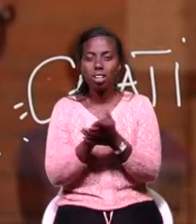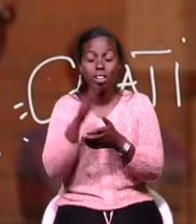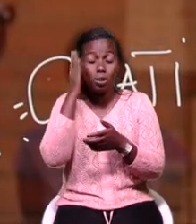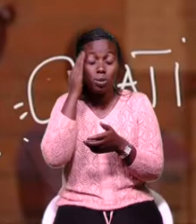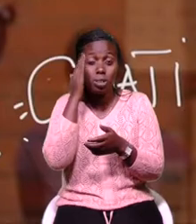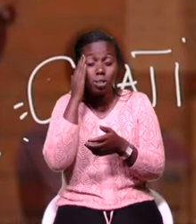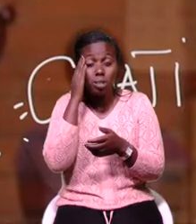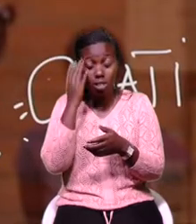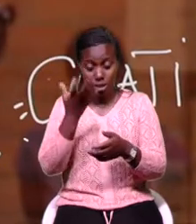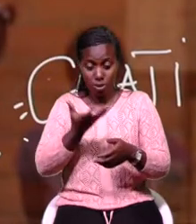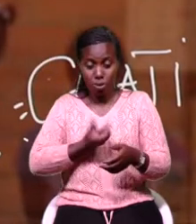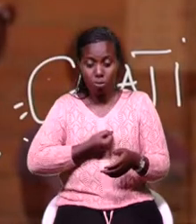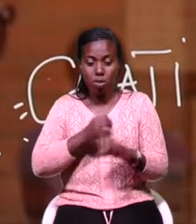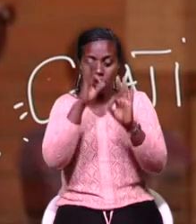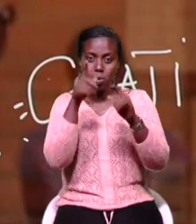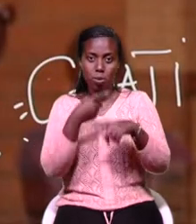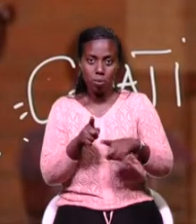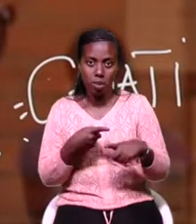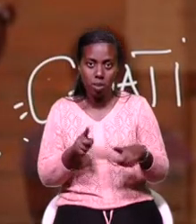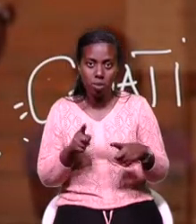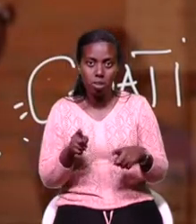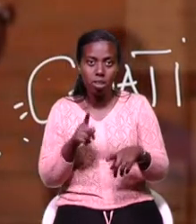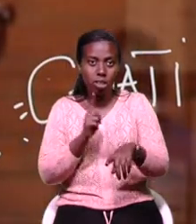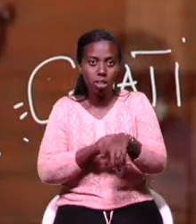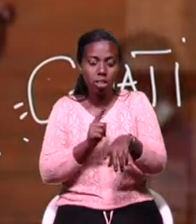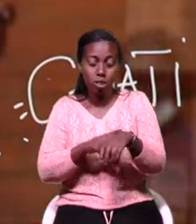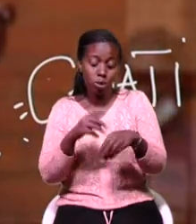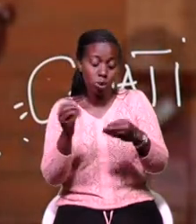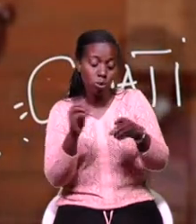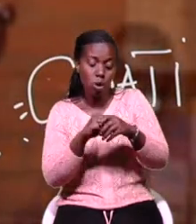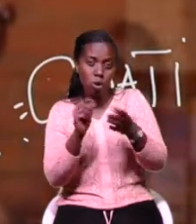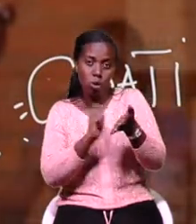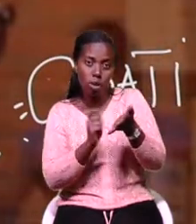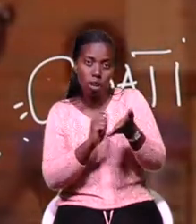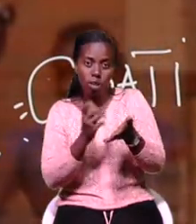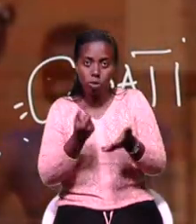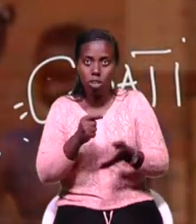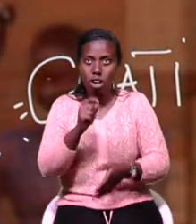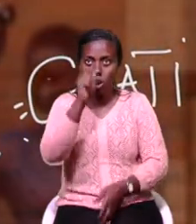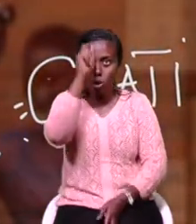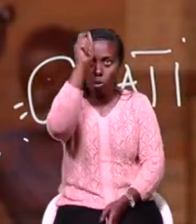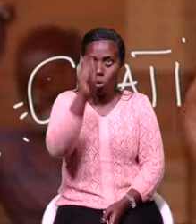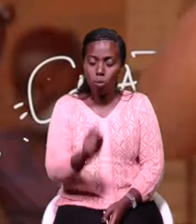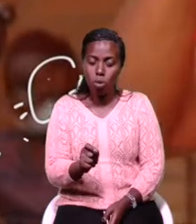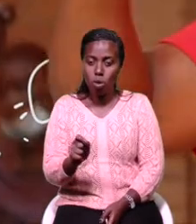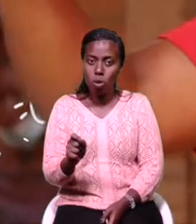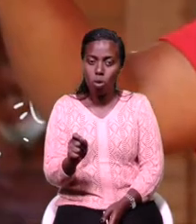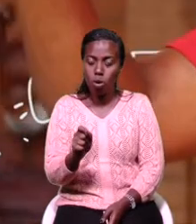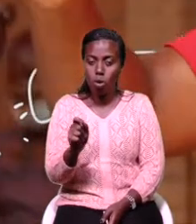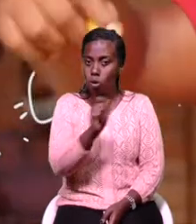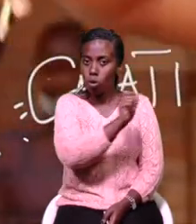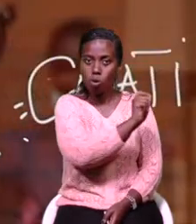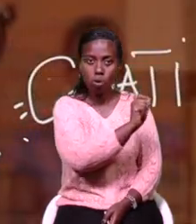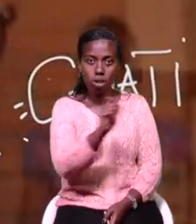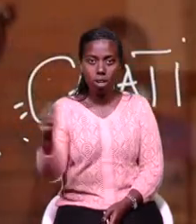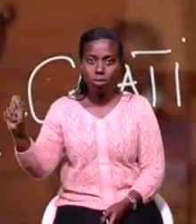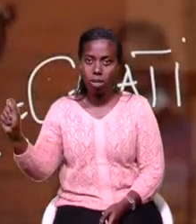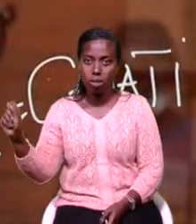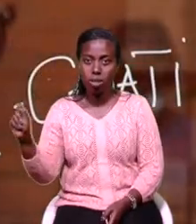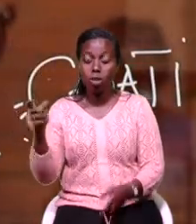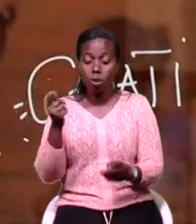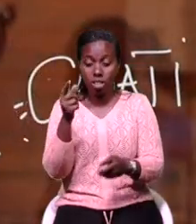yuko tugira ibintu bigiye bitandukanye iyo turimo kwandika, tugira umurongo uhagaze, tukagira umurongo utambitse,